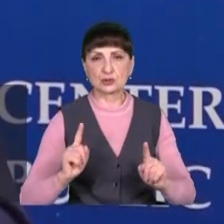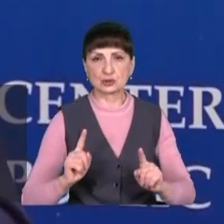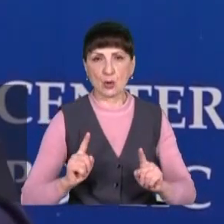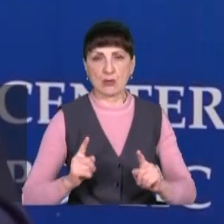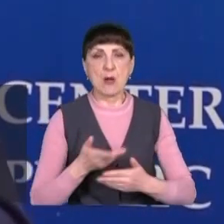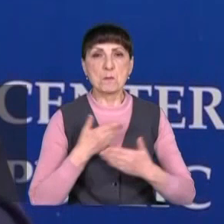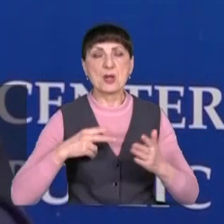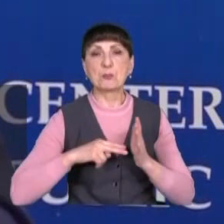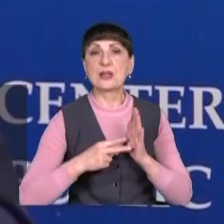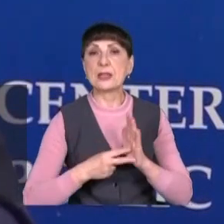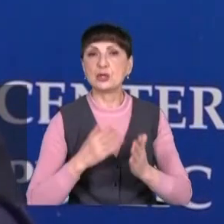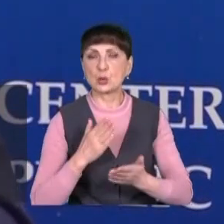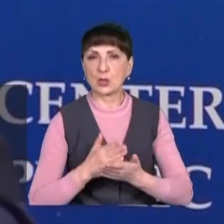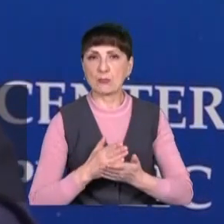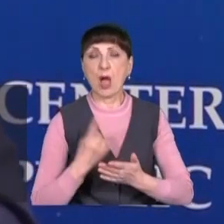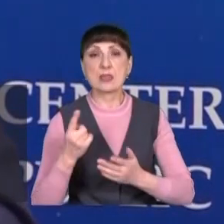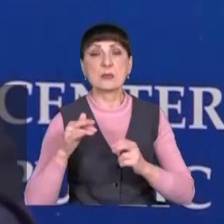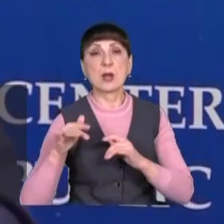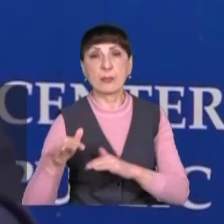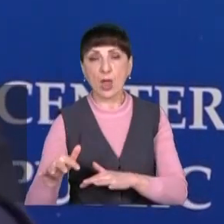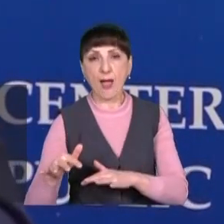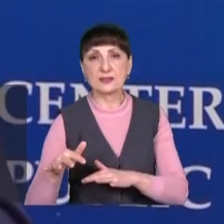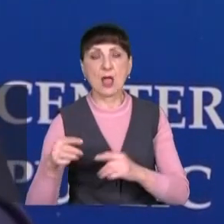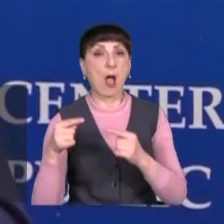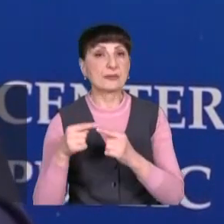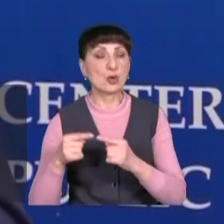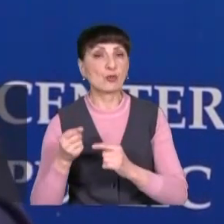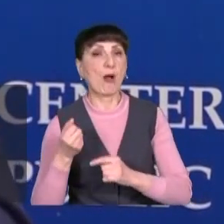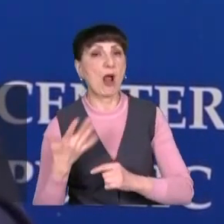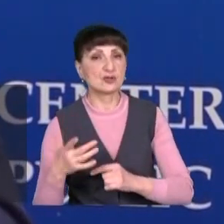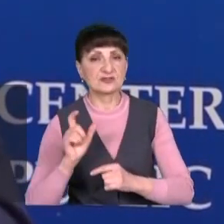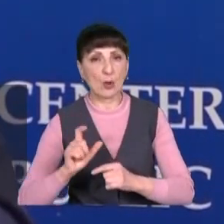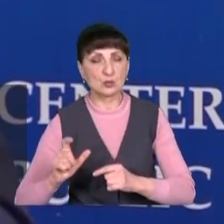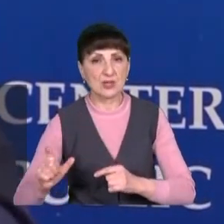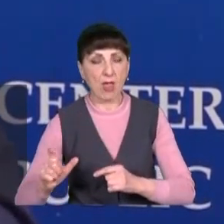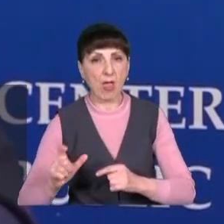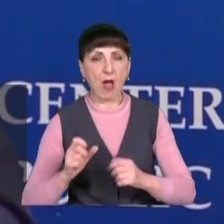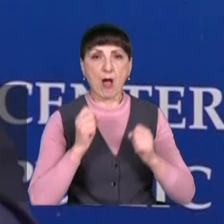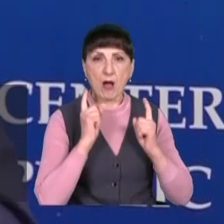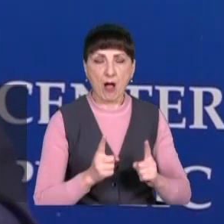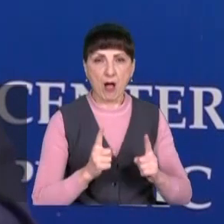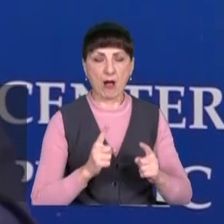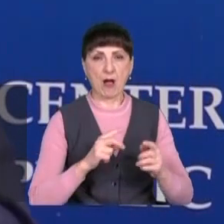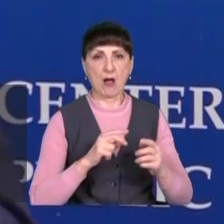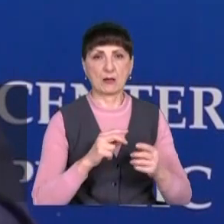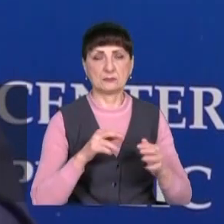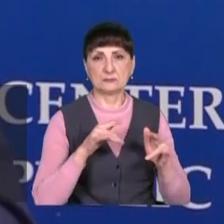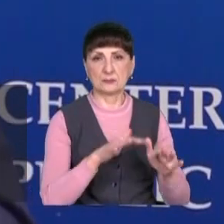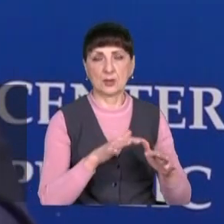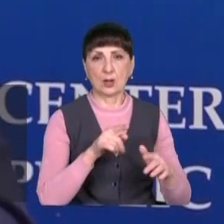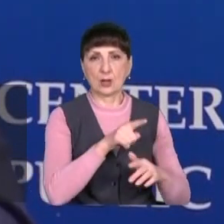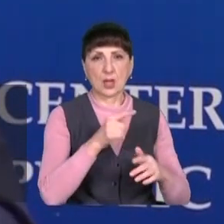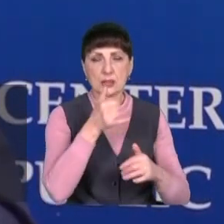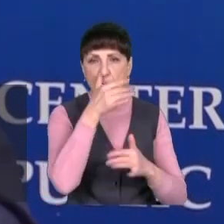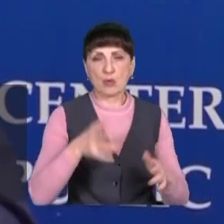мы планируем одни мероприятия на определенное количество населения, но потом она не может иметь